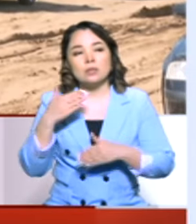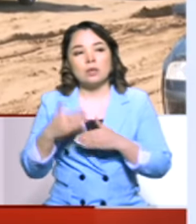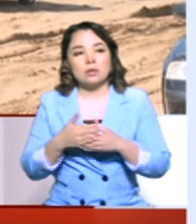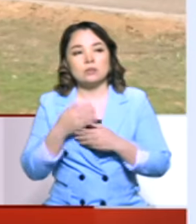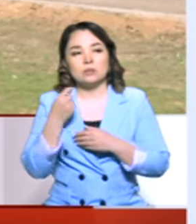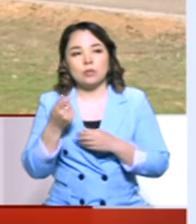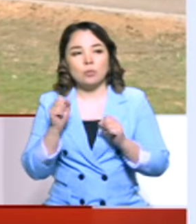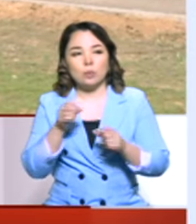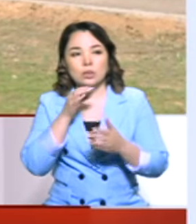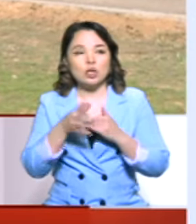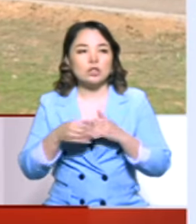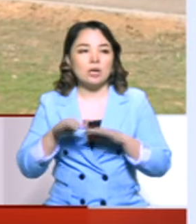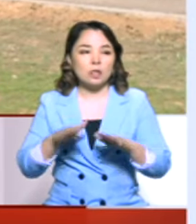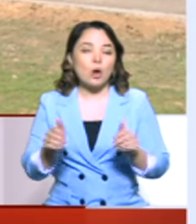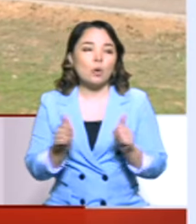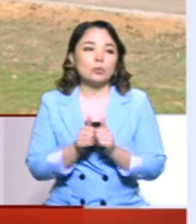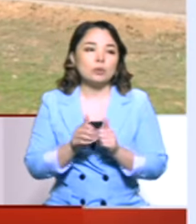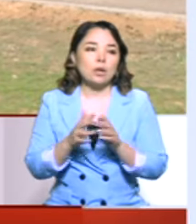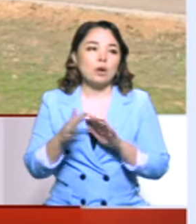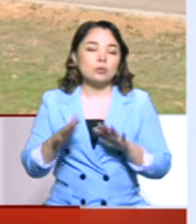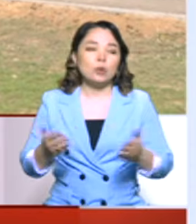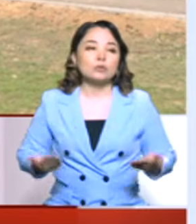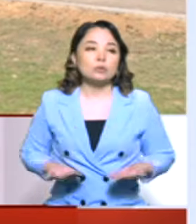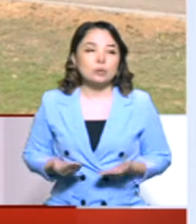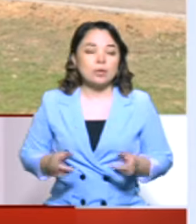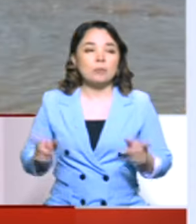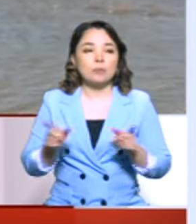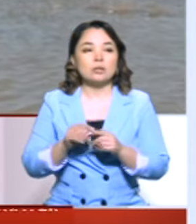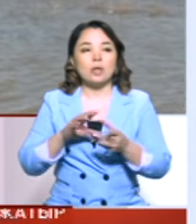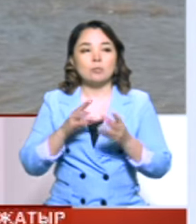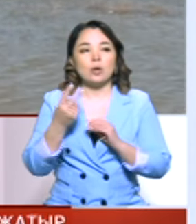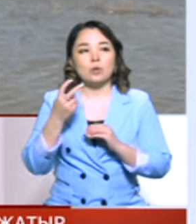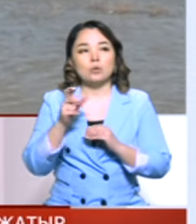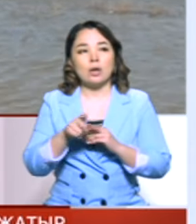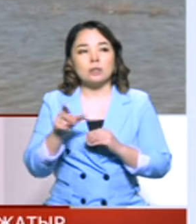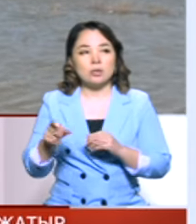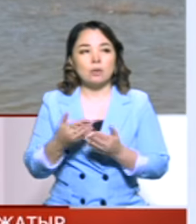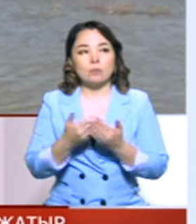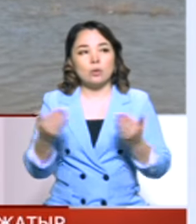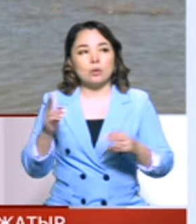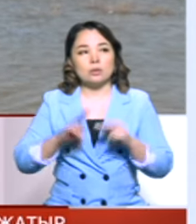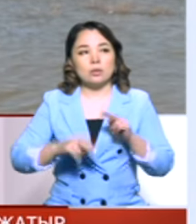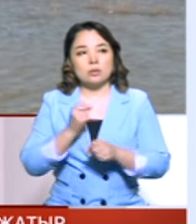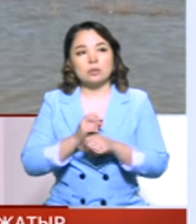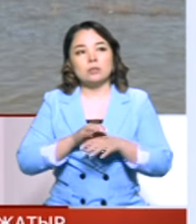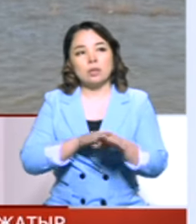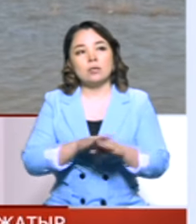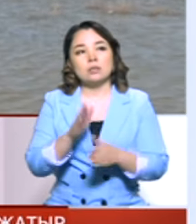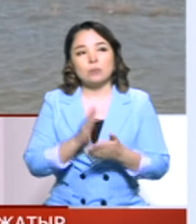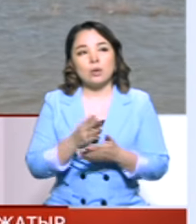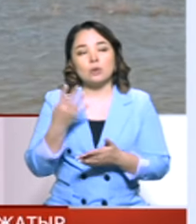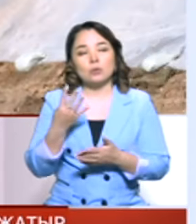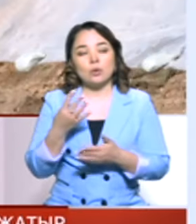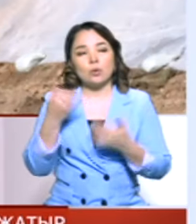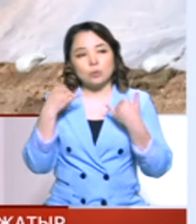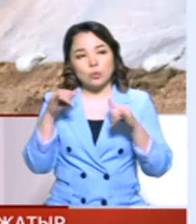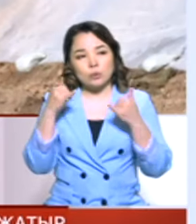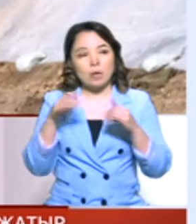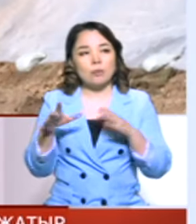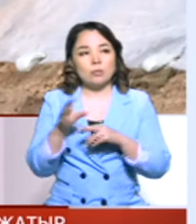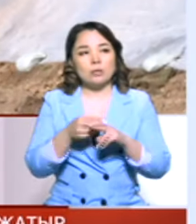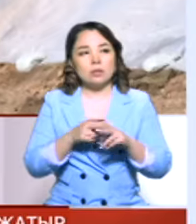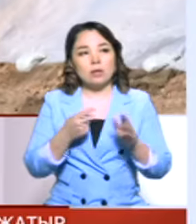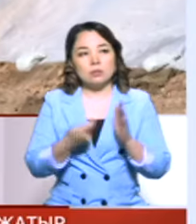Сондықтан жергілікті және көрші ауылдың тұрғындарын қоса алғанда 200-дей адам бөгет тұрғызып жатыр. Олар қазір төрт түлігін